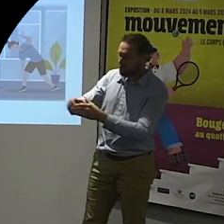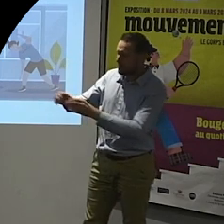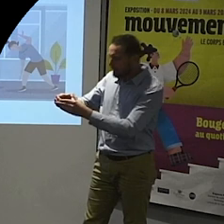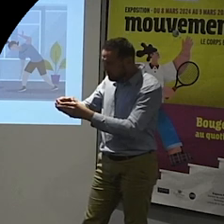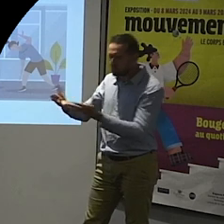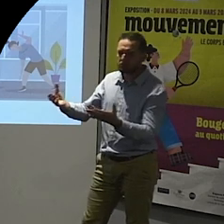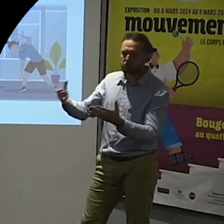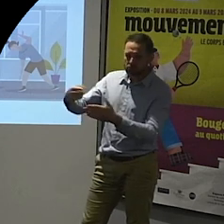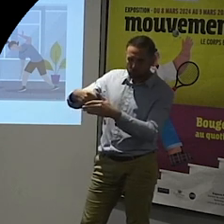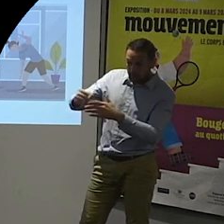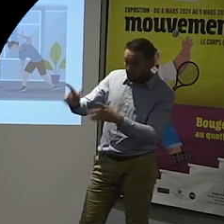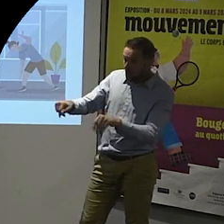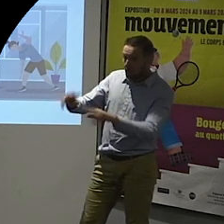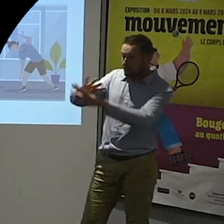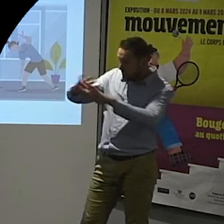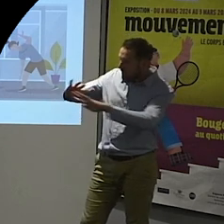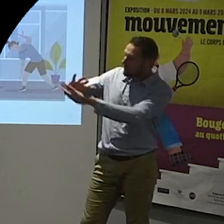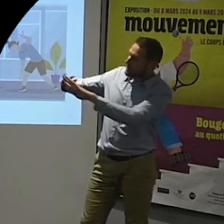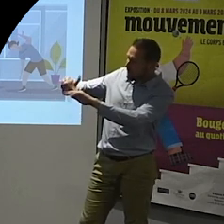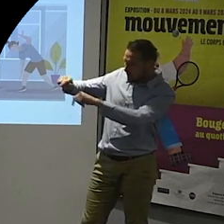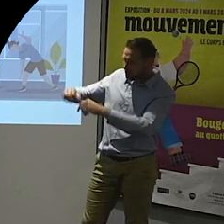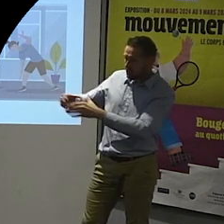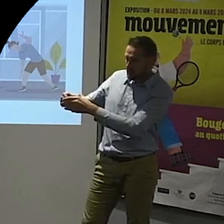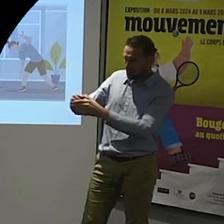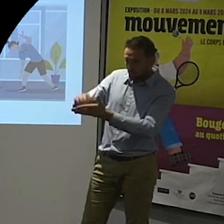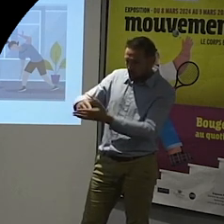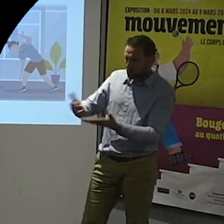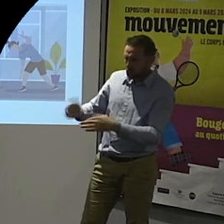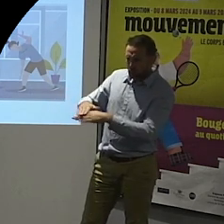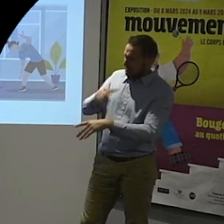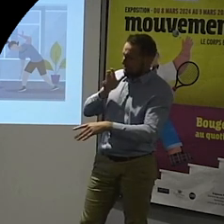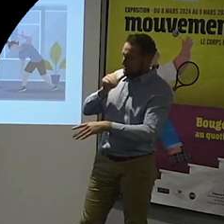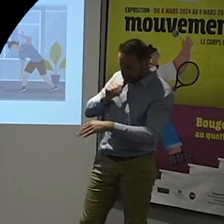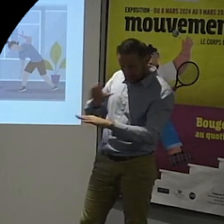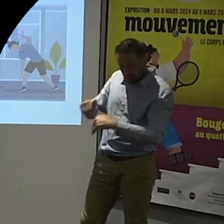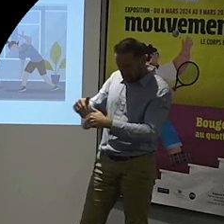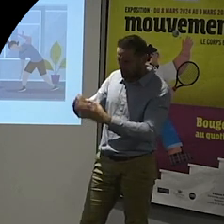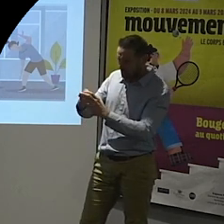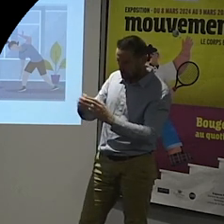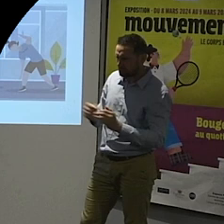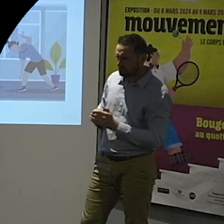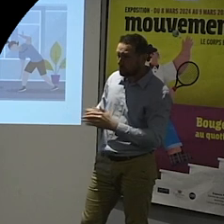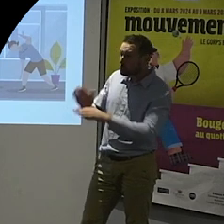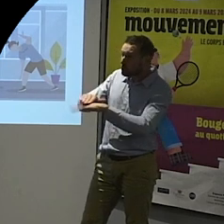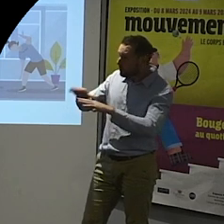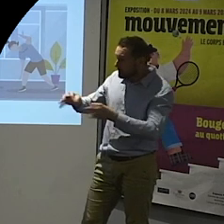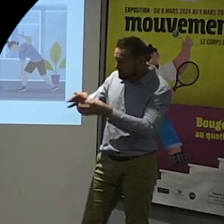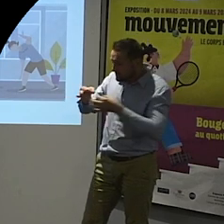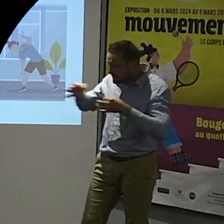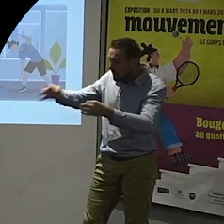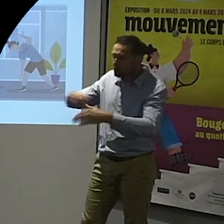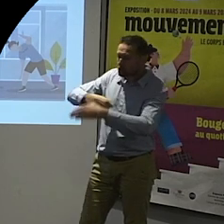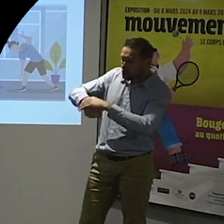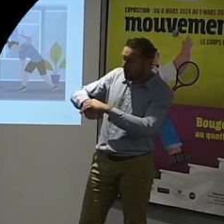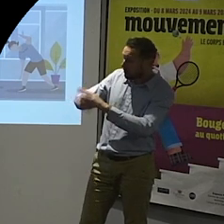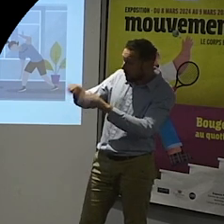j'ai toujours eu horreur dans ma vie. Et ce jour-là, du tchoukball, eh ben, ma foi, dans le même gymnase, on avait du tchoukball. Non, c'était pas dans le